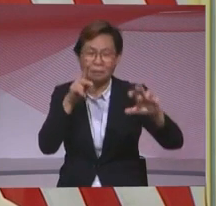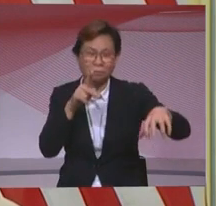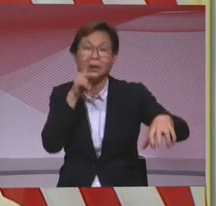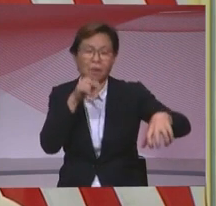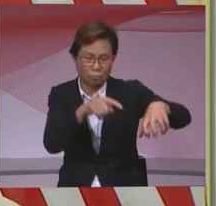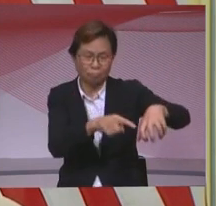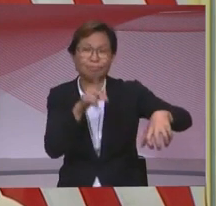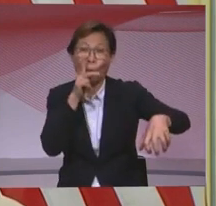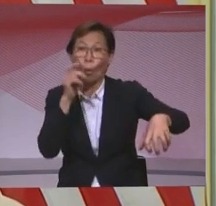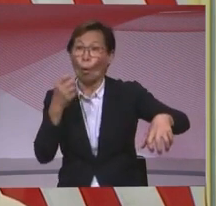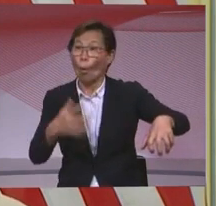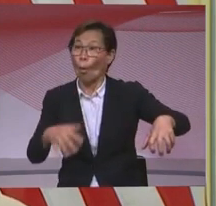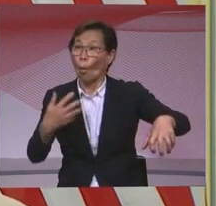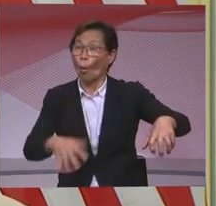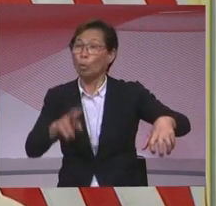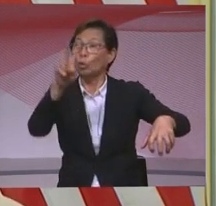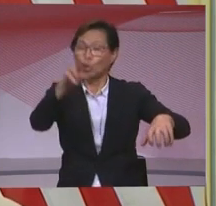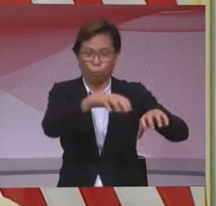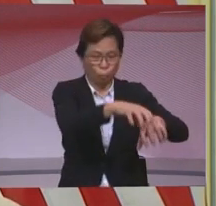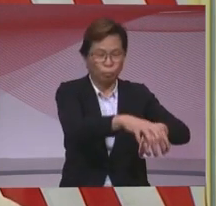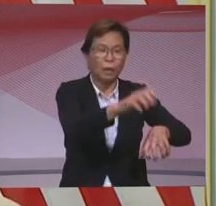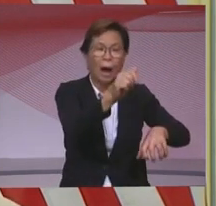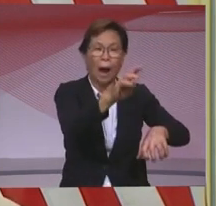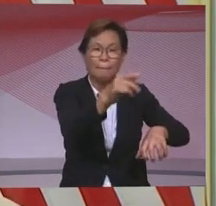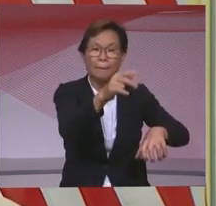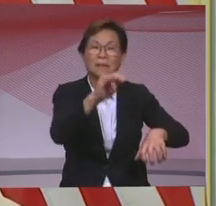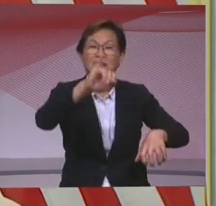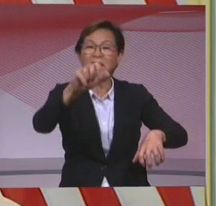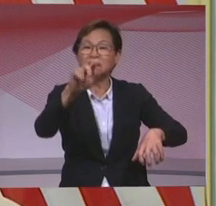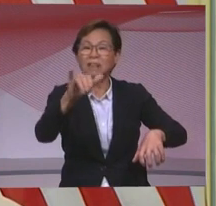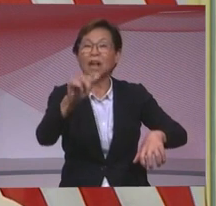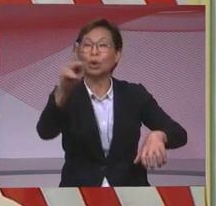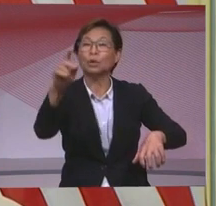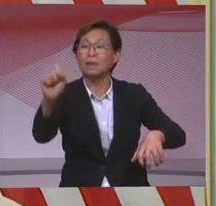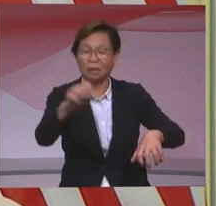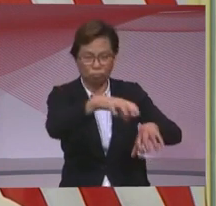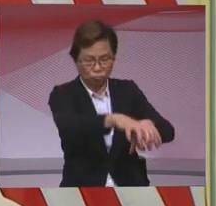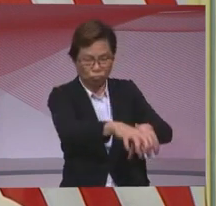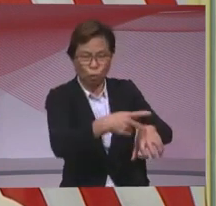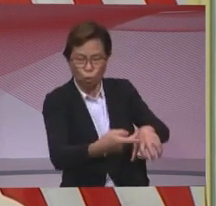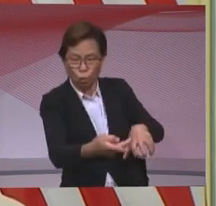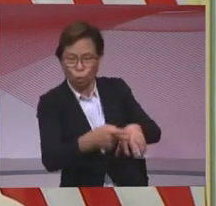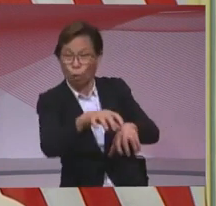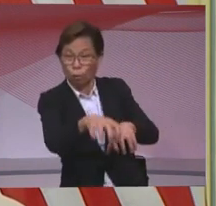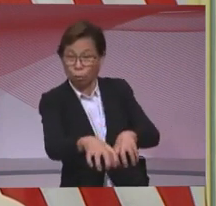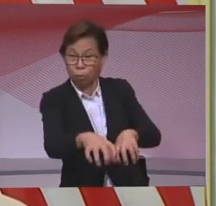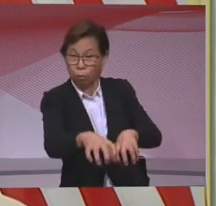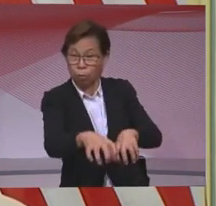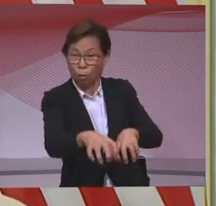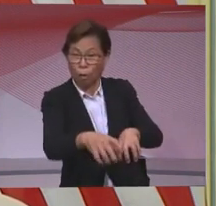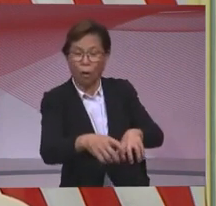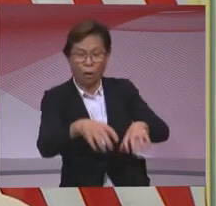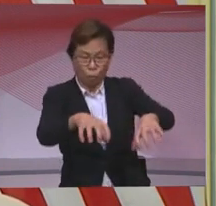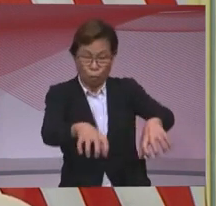tinggi. Dua kawasan di Kedah, Aman Jaya dan Kota Star, telah pun diisytiharkan kawasan PKPD.